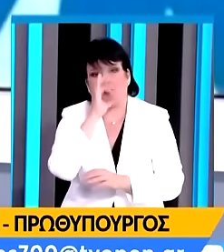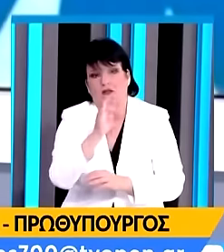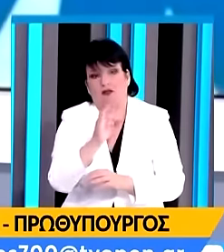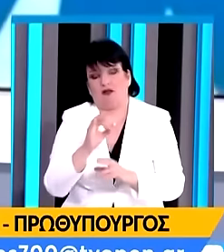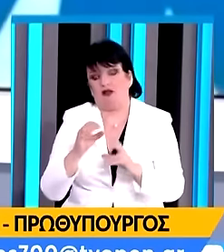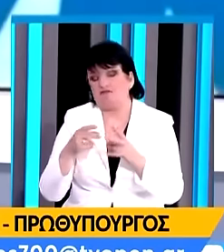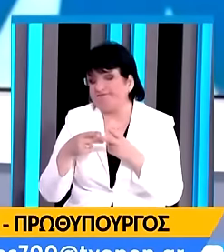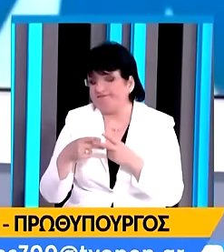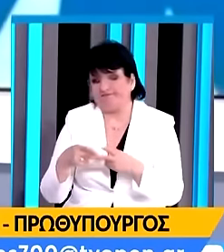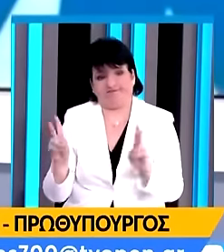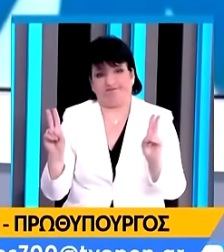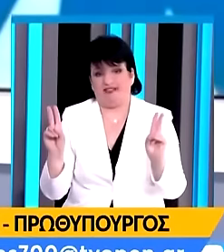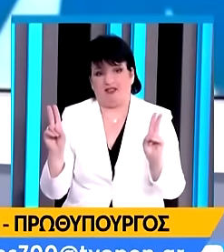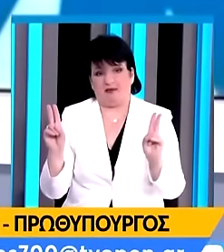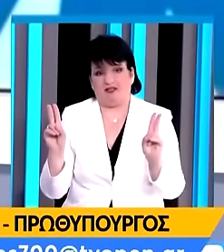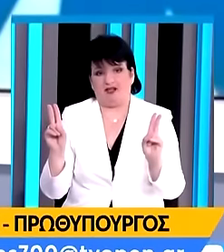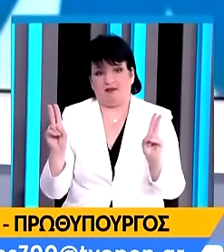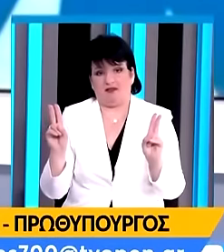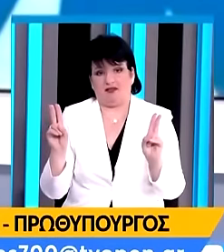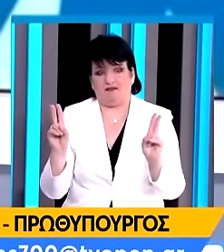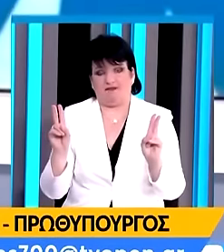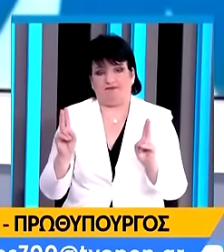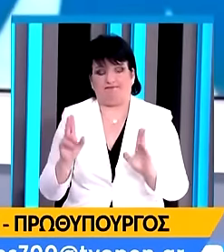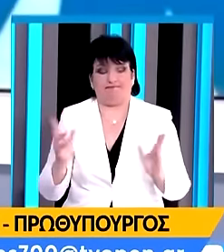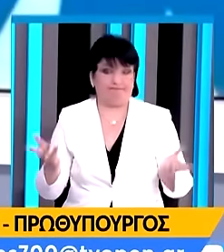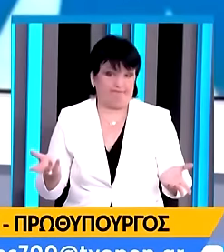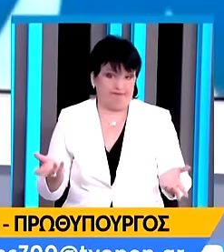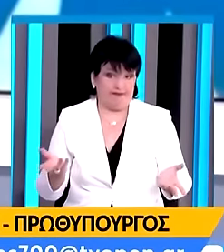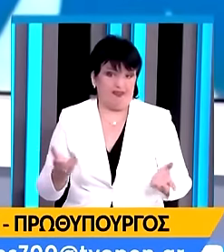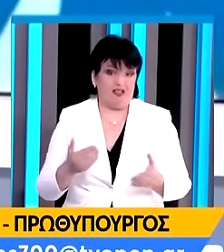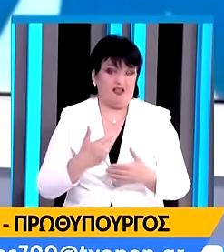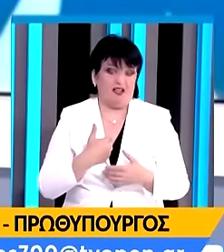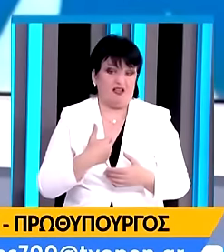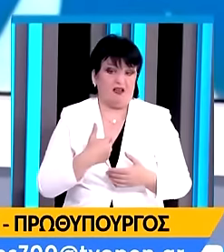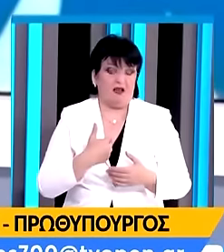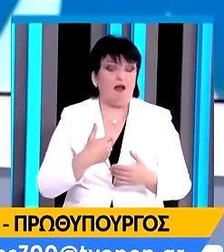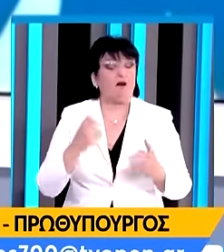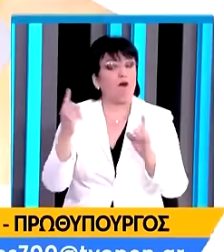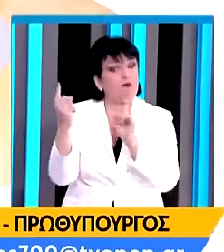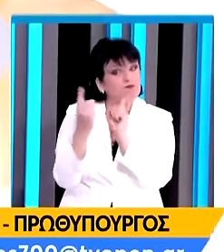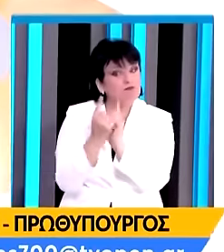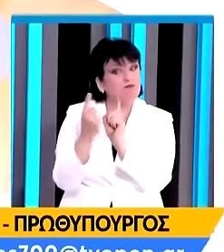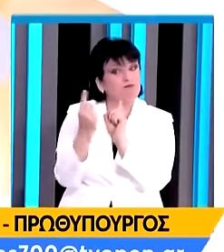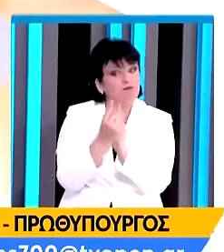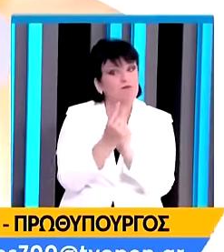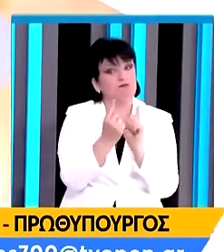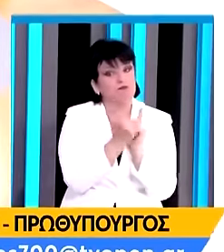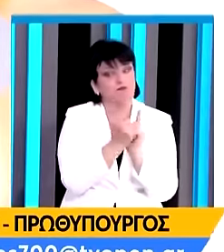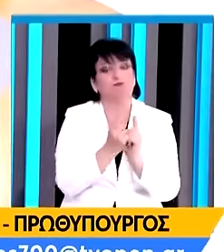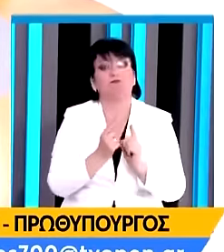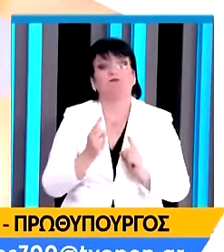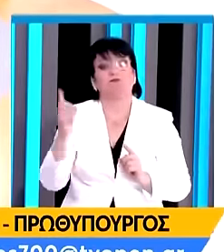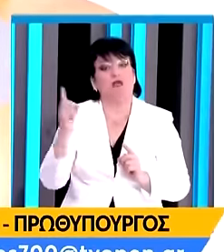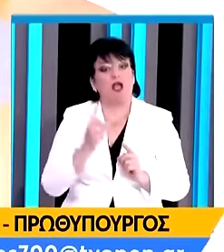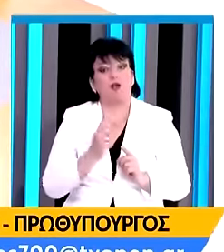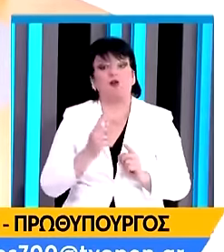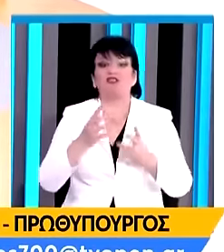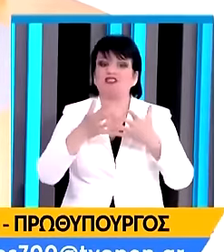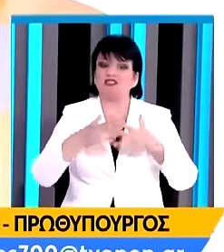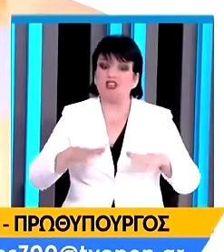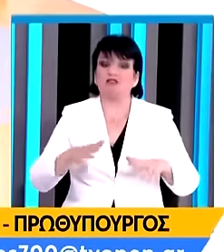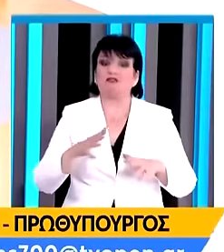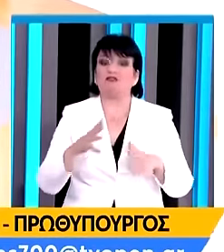ανεπίτρεπτος. Και εγώ συναντώ συχνά συγγενείς. Τι το λέω. Βεβαίως. Είναι η πρώτη φορά που σας το